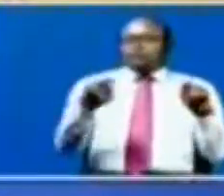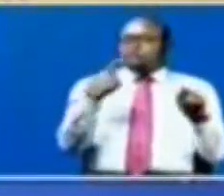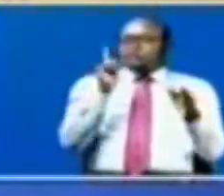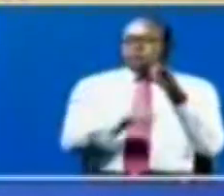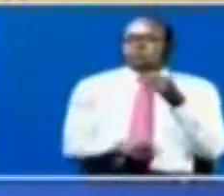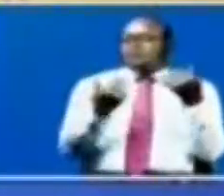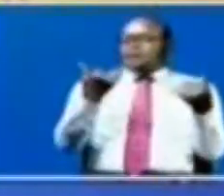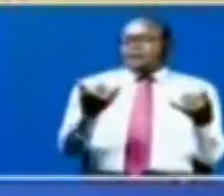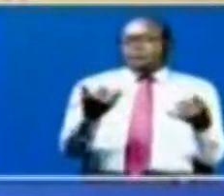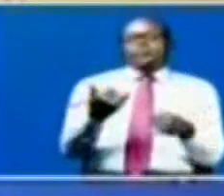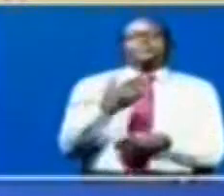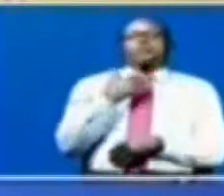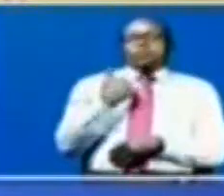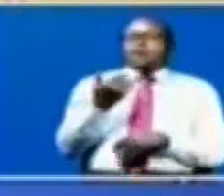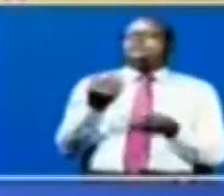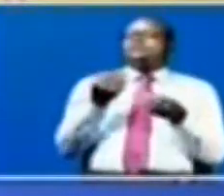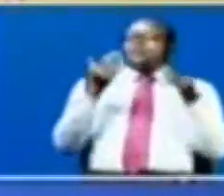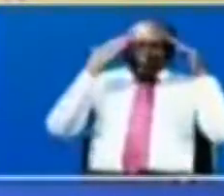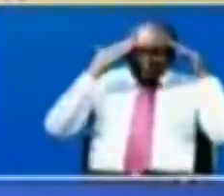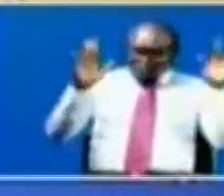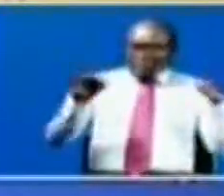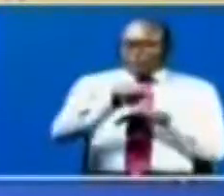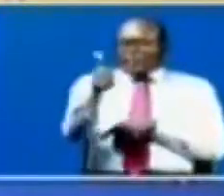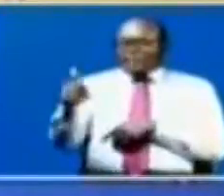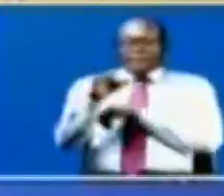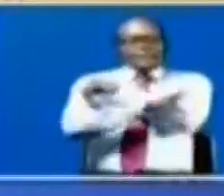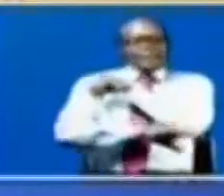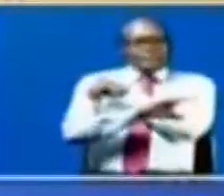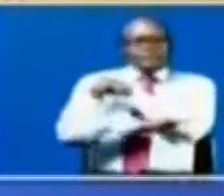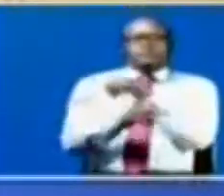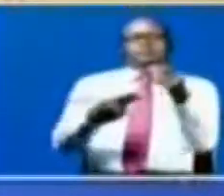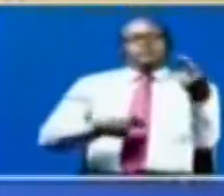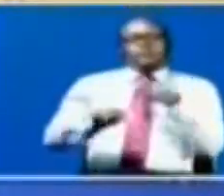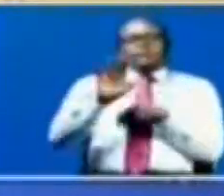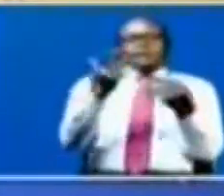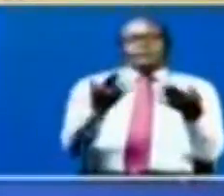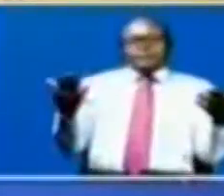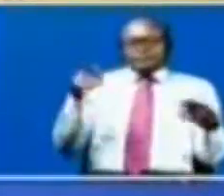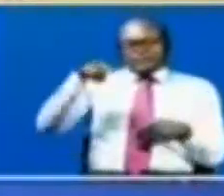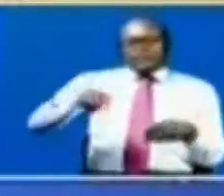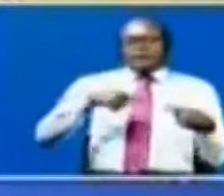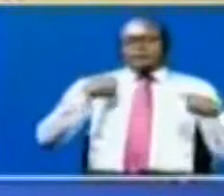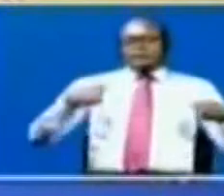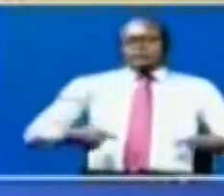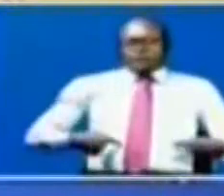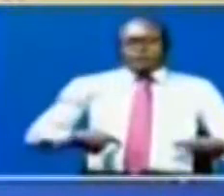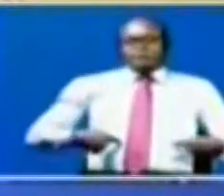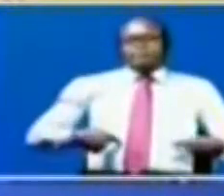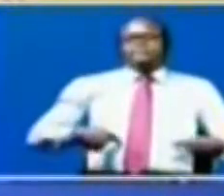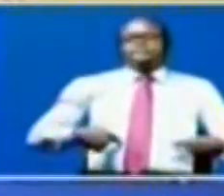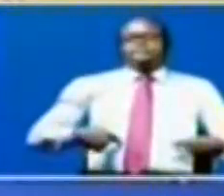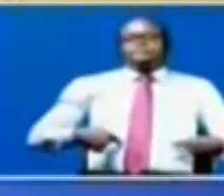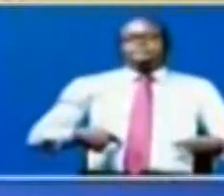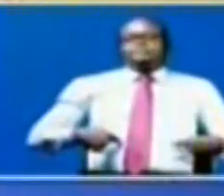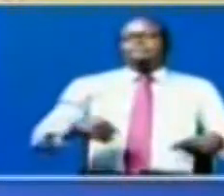kwamba wangependa kuhamasisha nchi zingine sasa zianze kuuza bidhaa zao hapa nchini Uchina, na kwa sababu